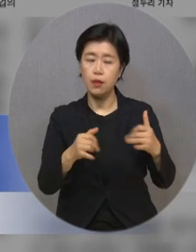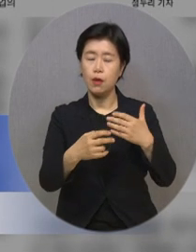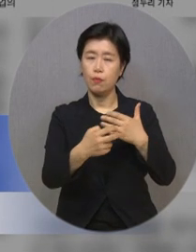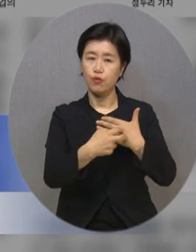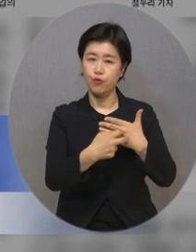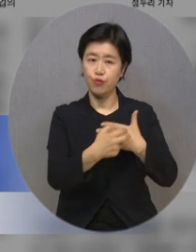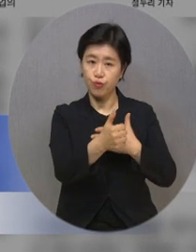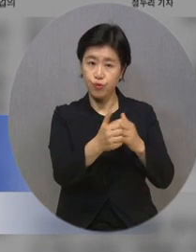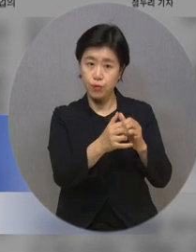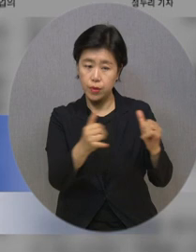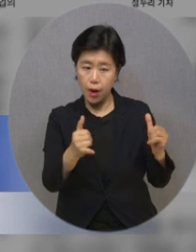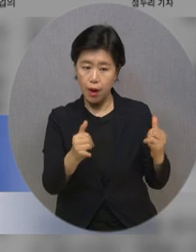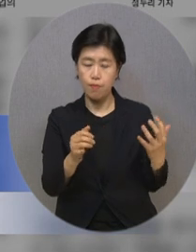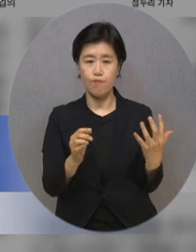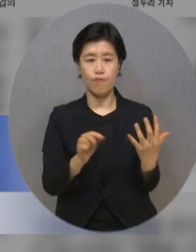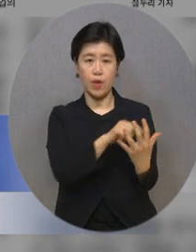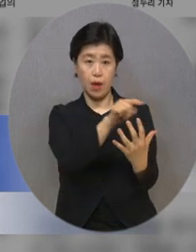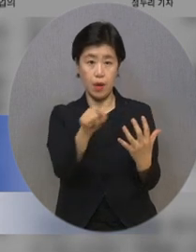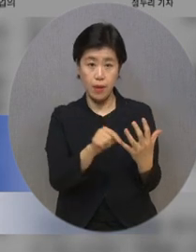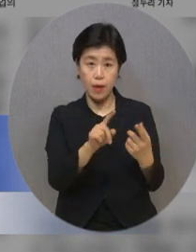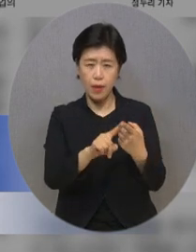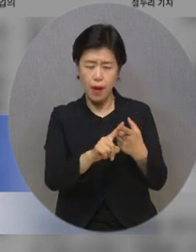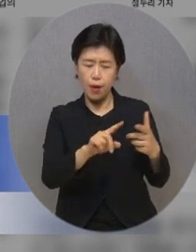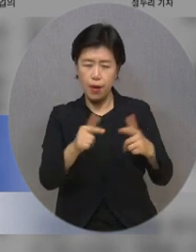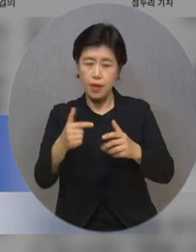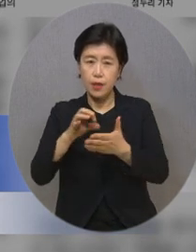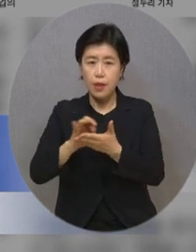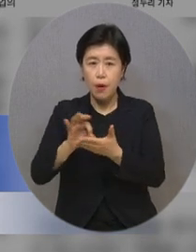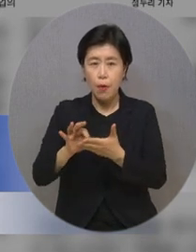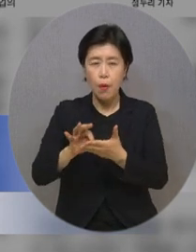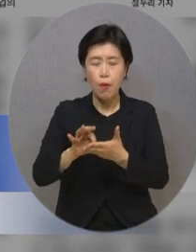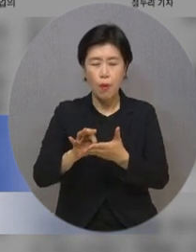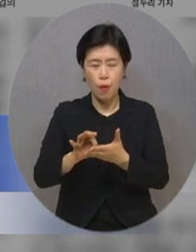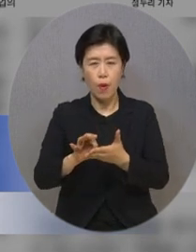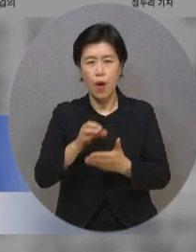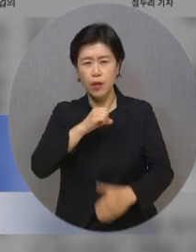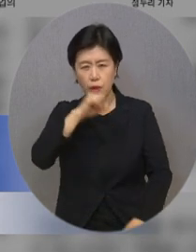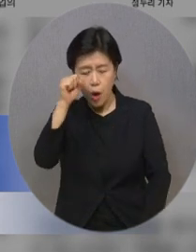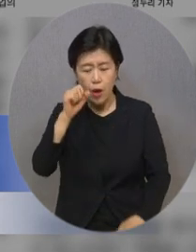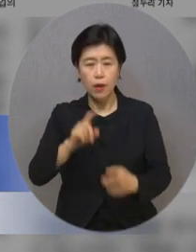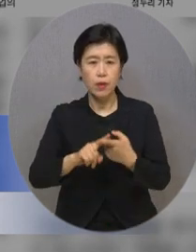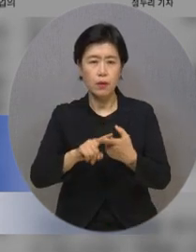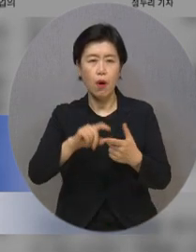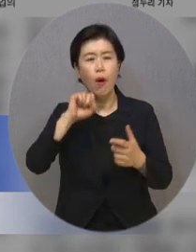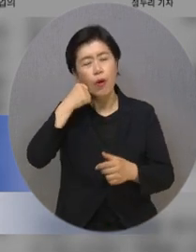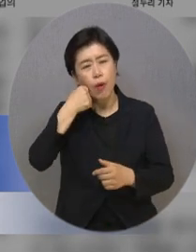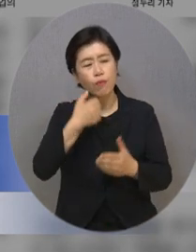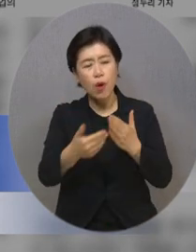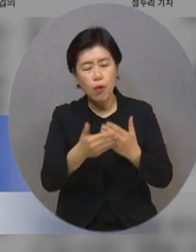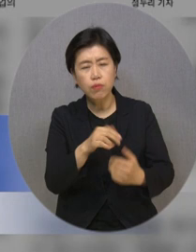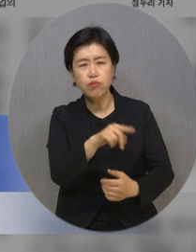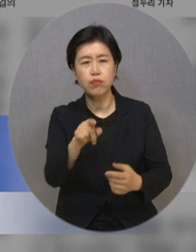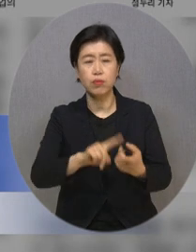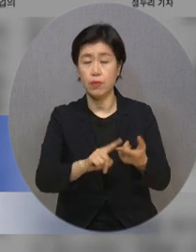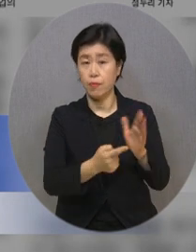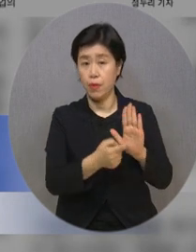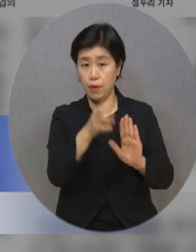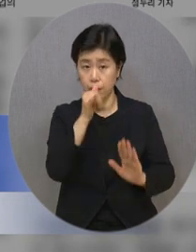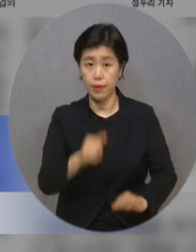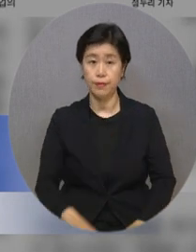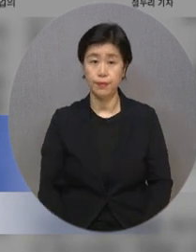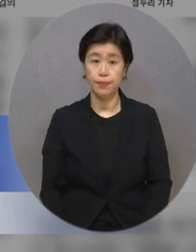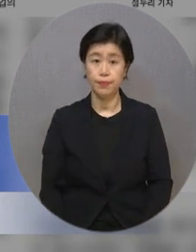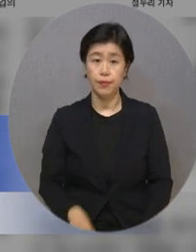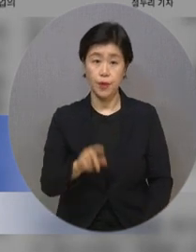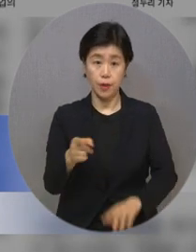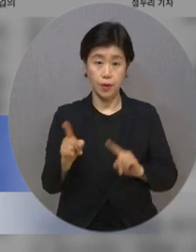사용 적합성 평가의 복잡성 등을 어려움을 겪고 있다고 전하고 있습니다 한편 국립자로는 오는 6월